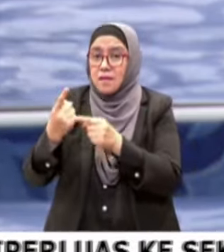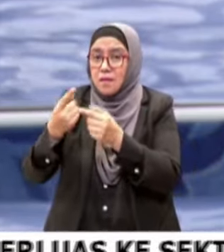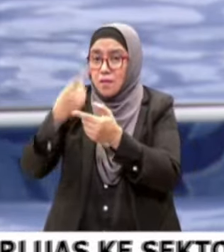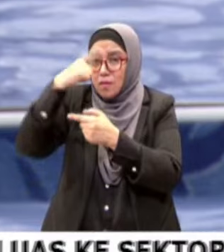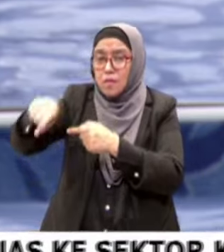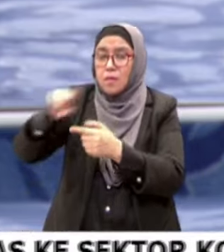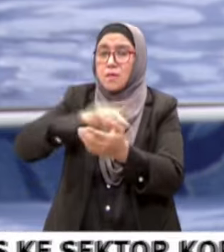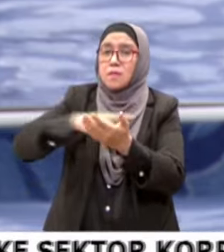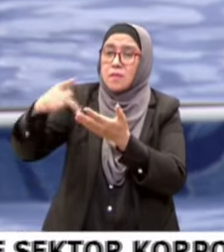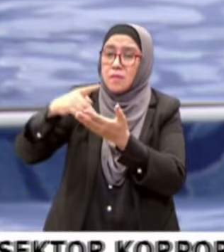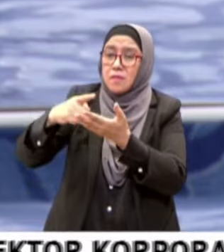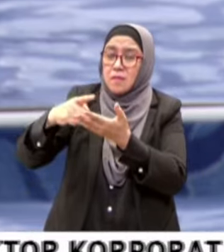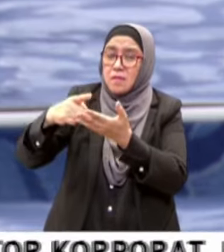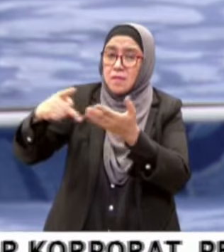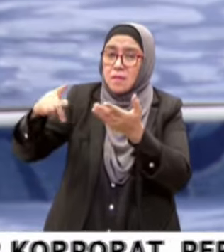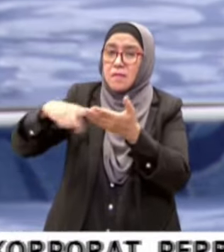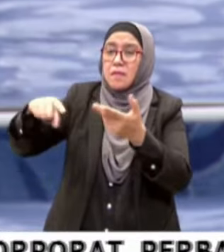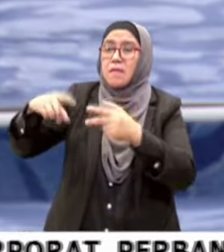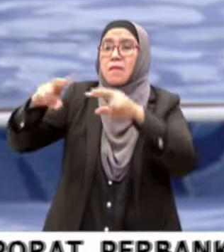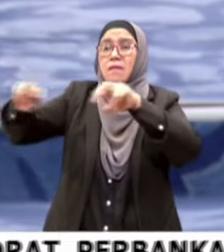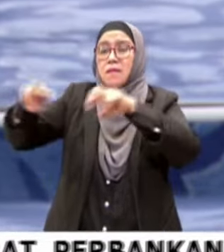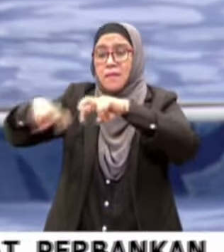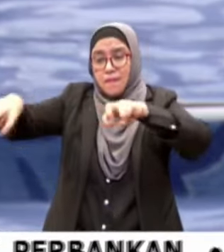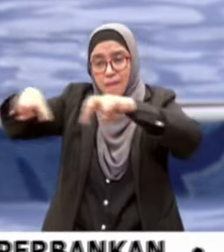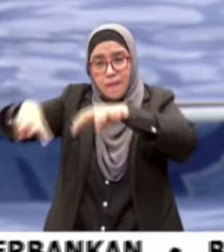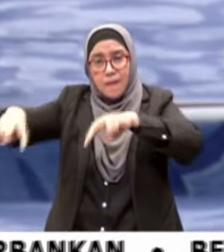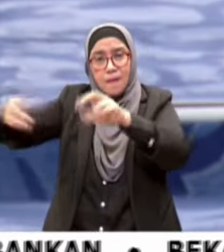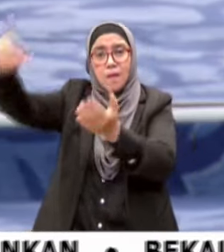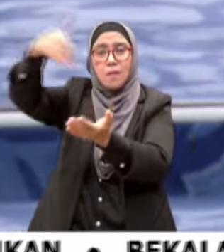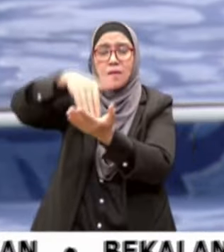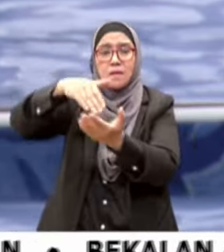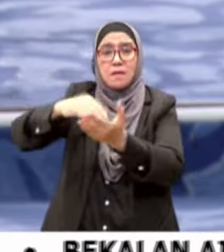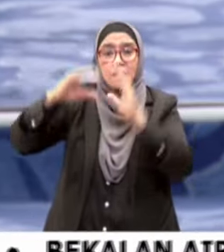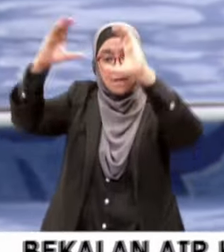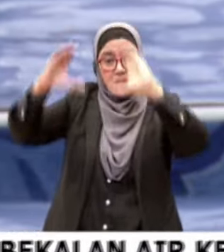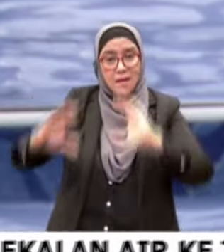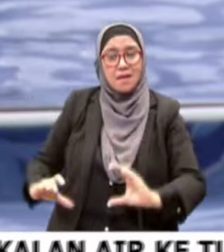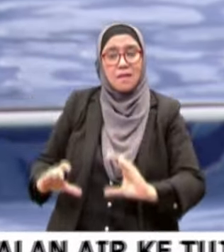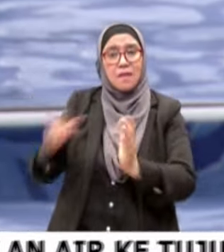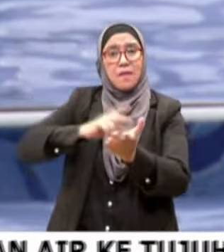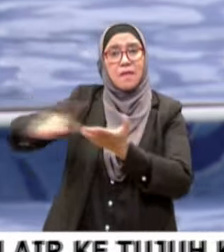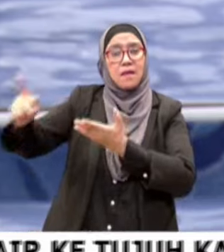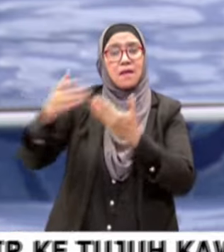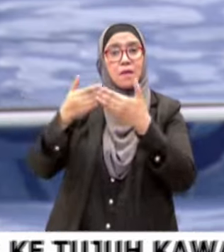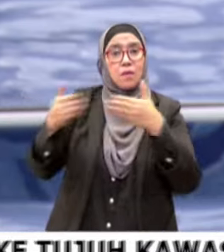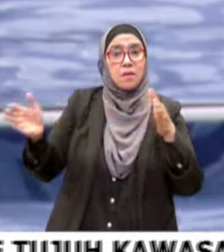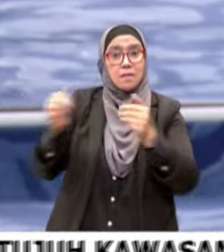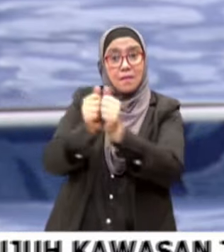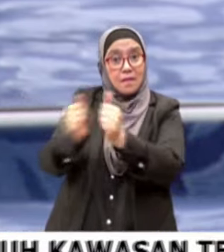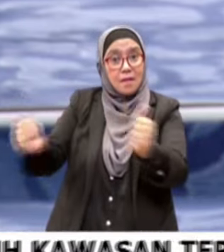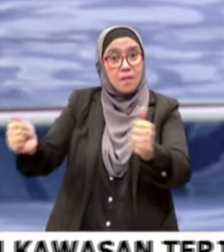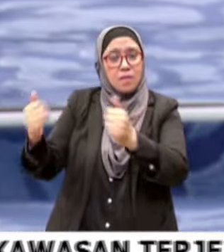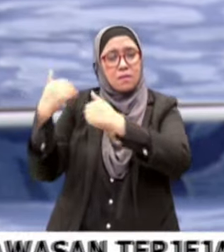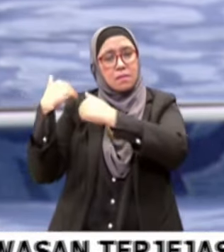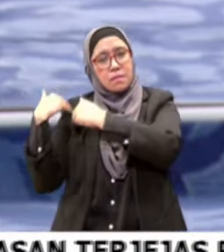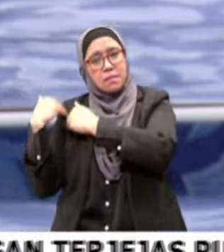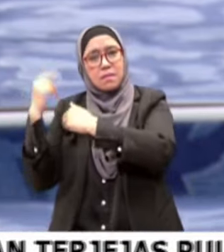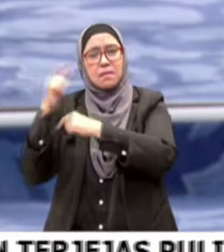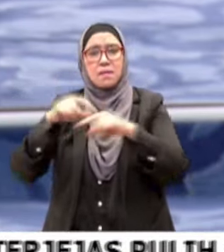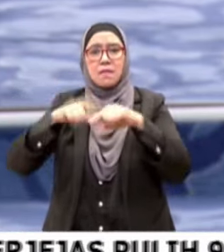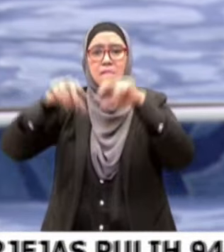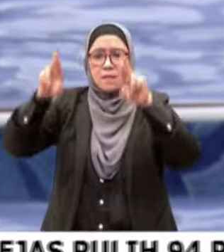review mengkaji semula tanpa membebankan rakyat terutama dalam bidang pendidikan